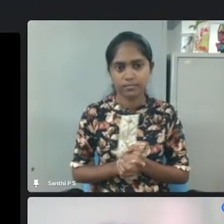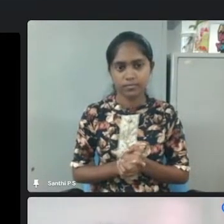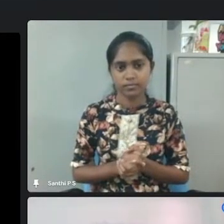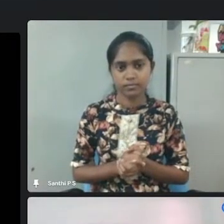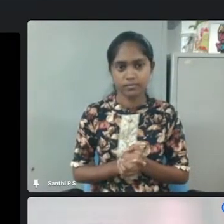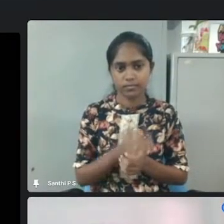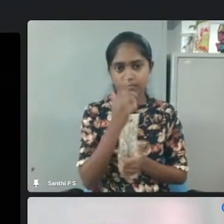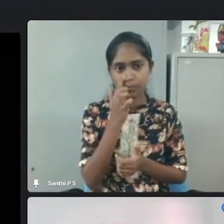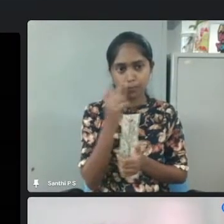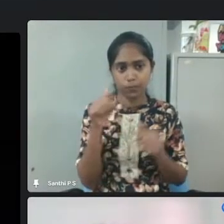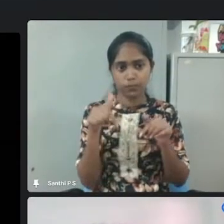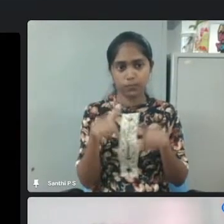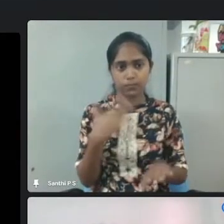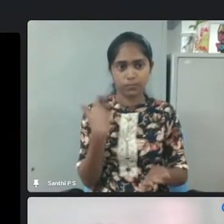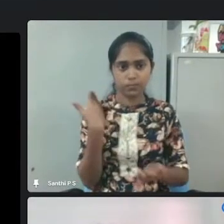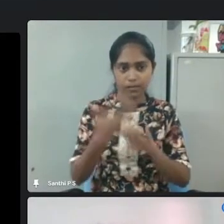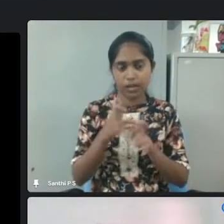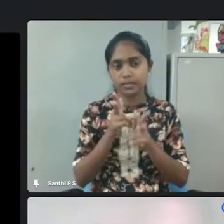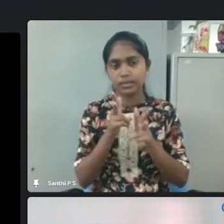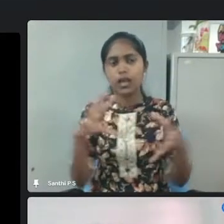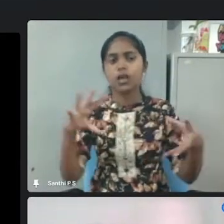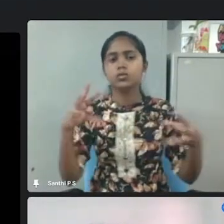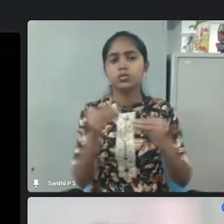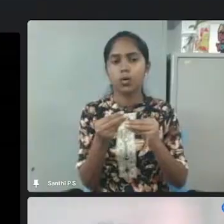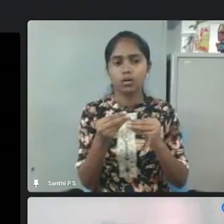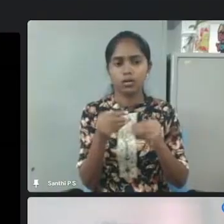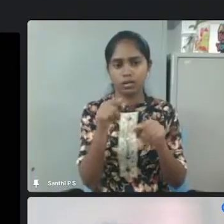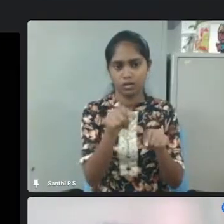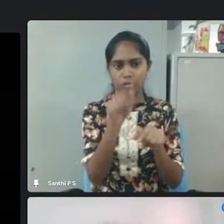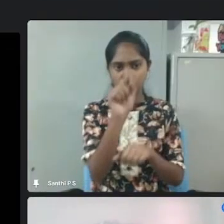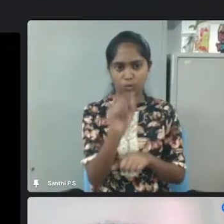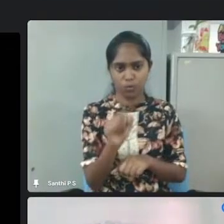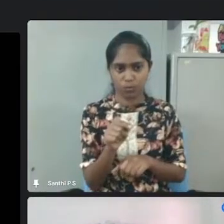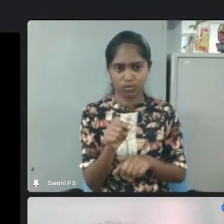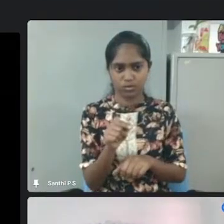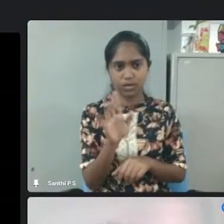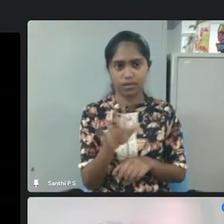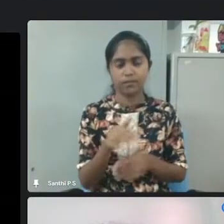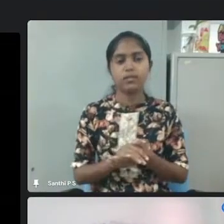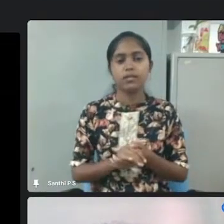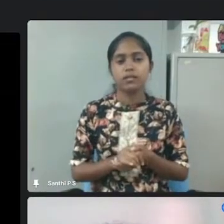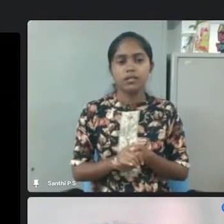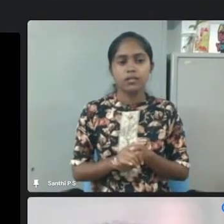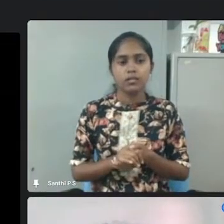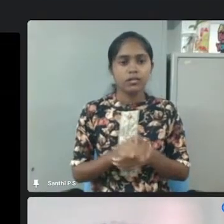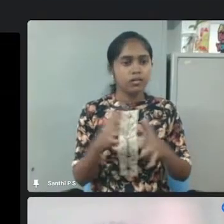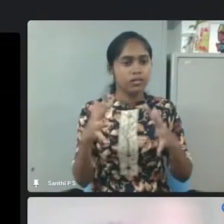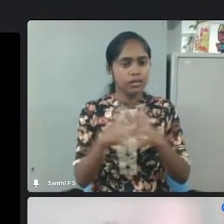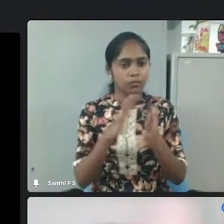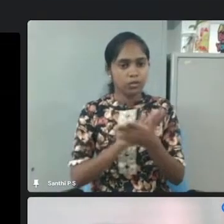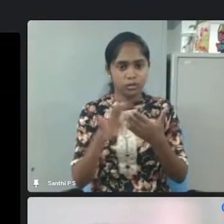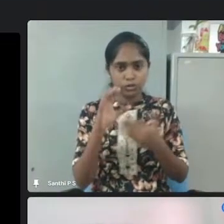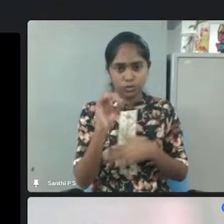ഈ പറഞ്ഞ കാര്യങ്ങളുടെ എല്ലാം ഒരു ചുരുക്കം എന്ന് വേണമെങ്കിൽ പറയാം. അപ്പോൾ ഭിന്നശേഷി ലോകാരോഗ്യ സംഘടന പ്രവർത്തന